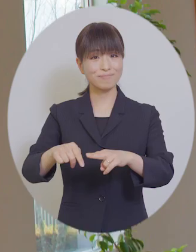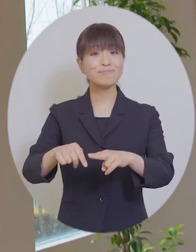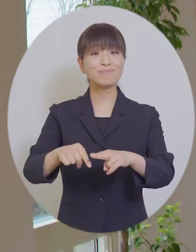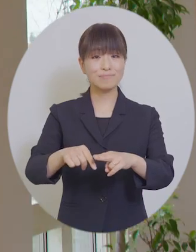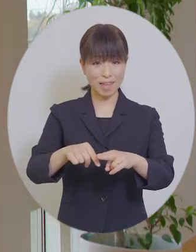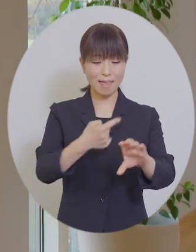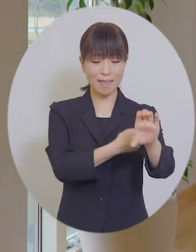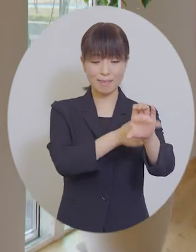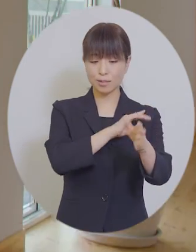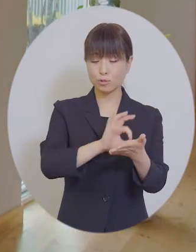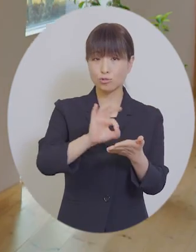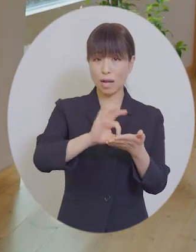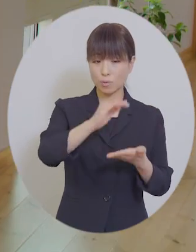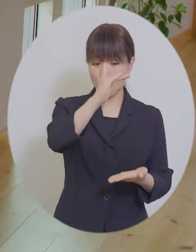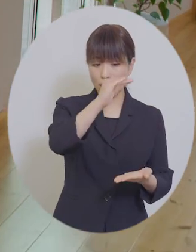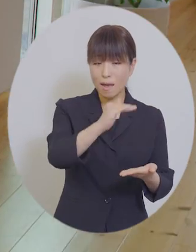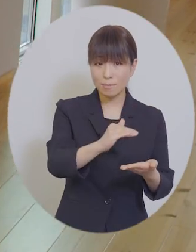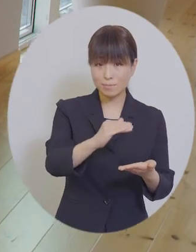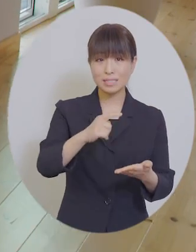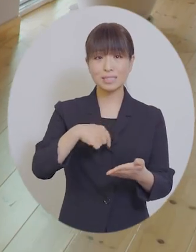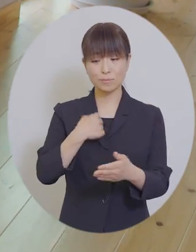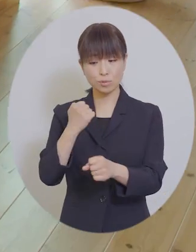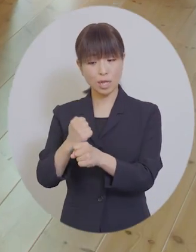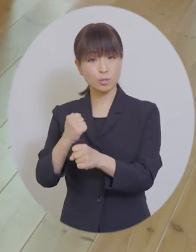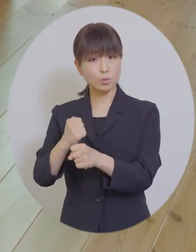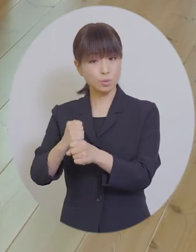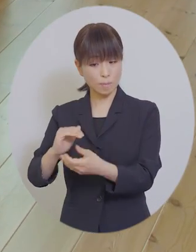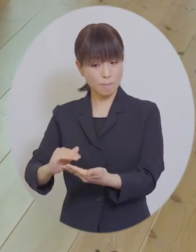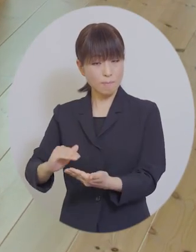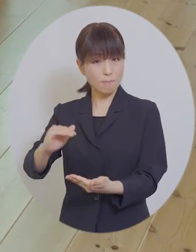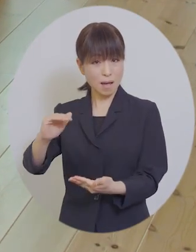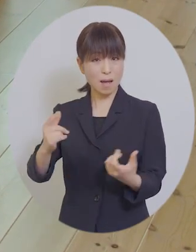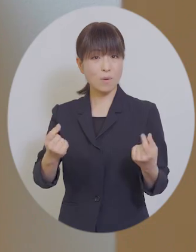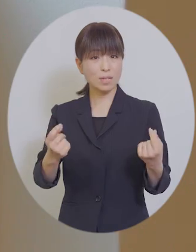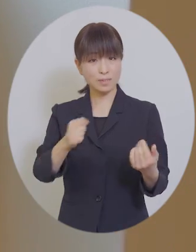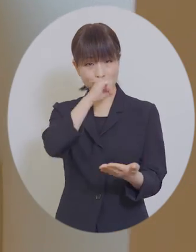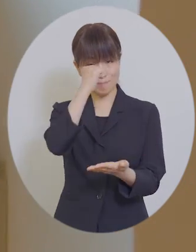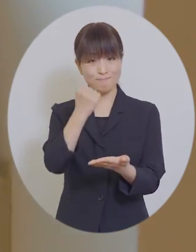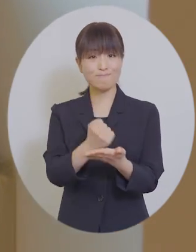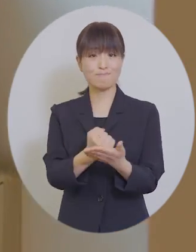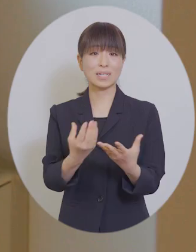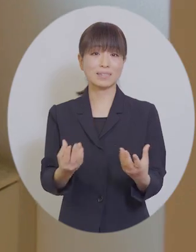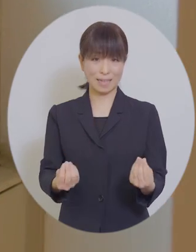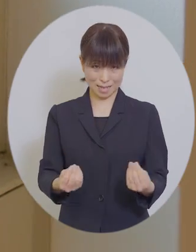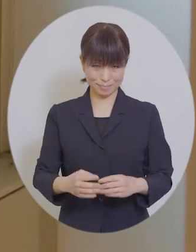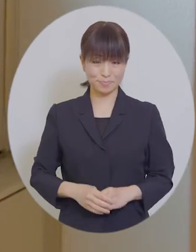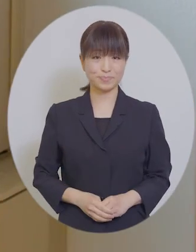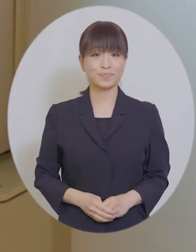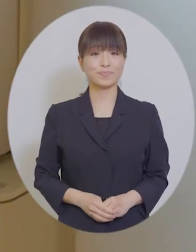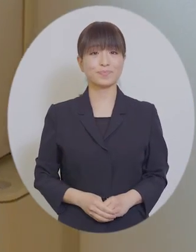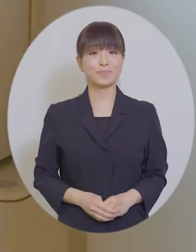消費量を小味 0% 以下となるゼブを達成しています。